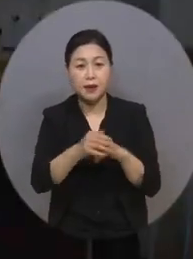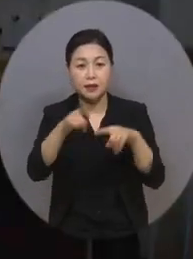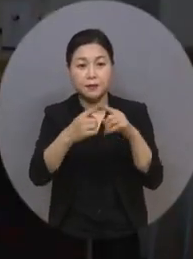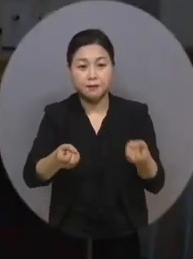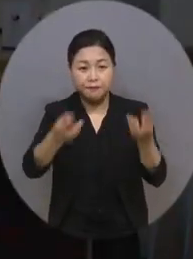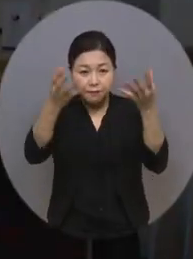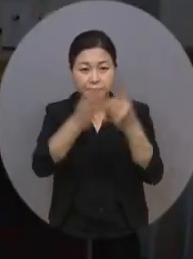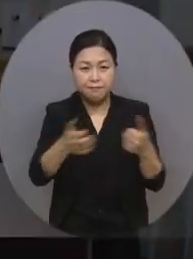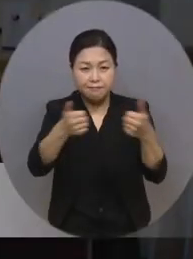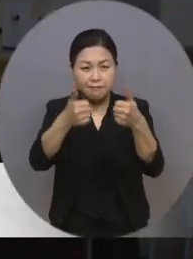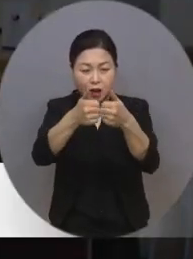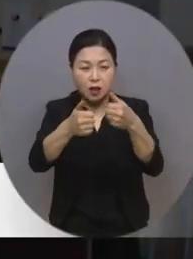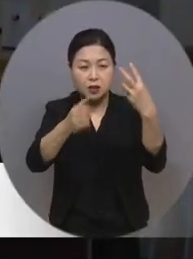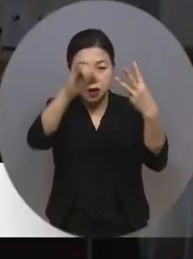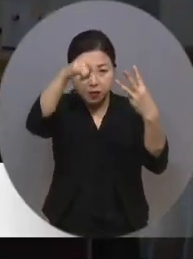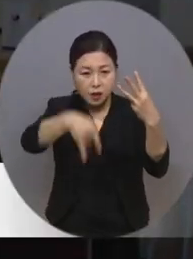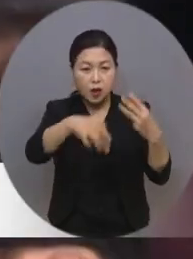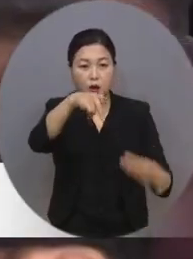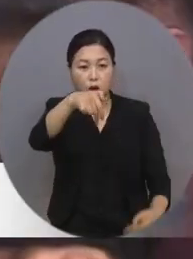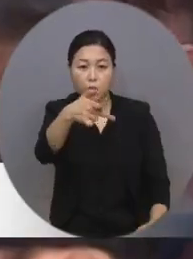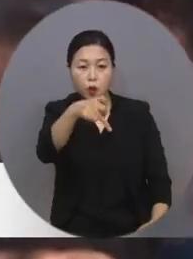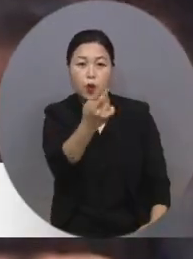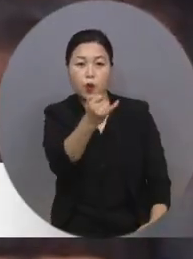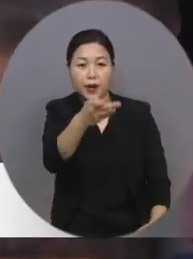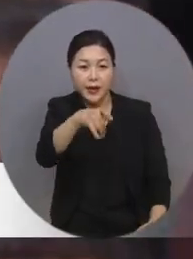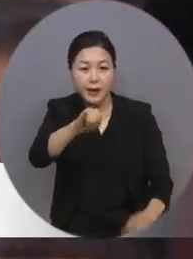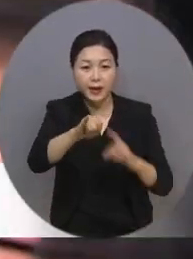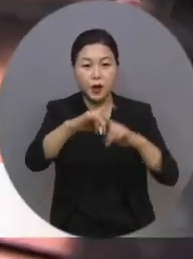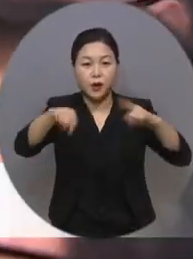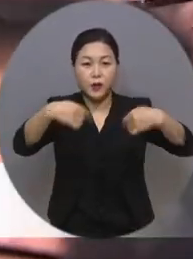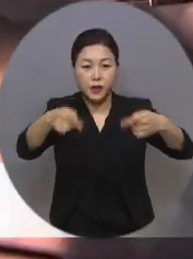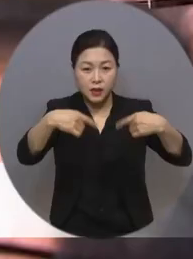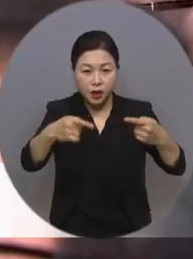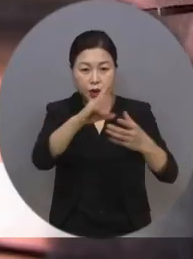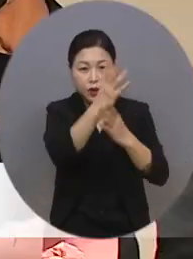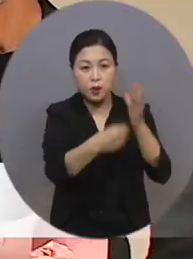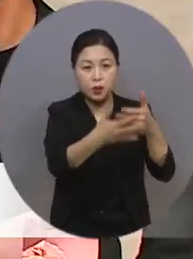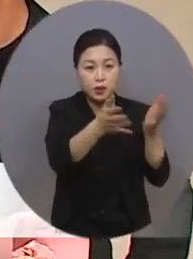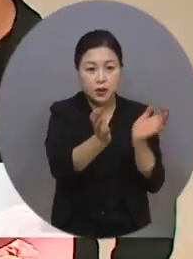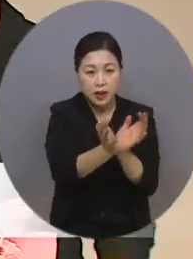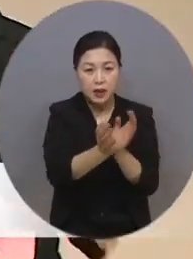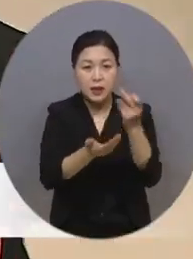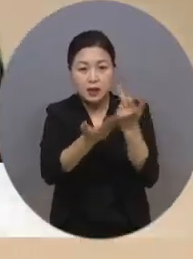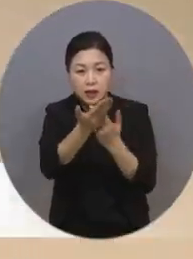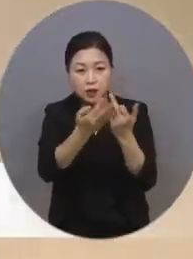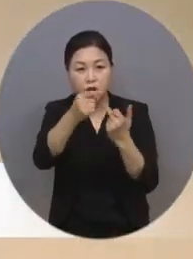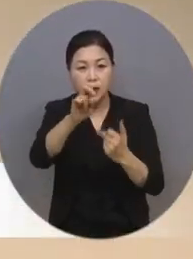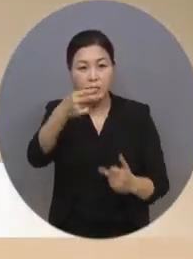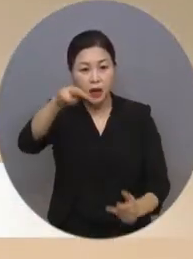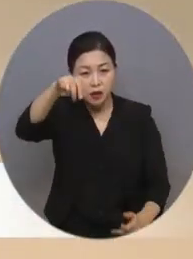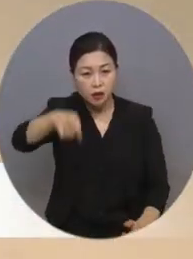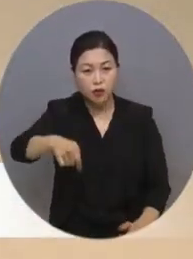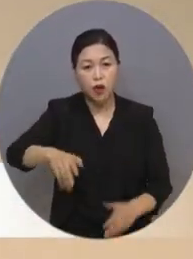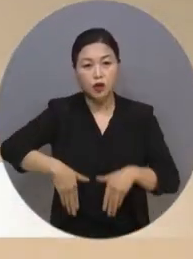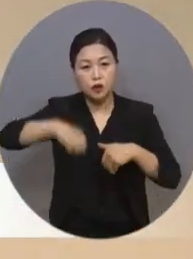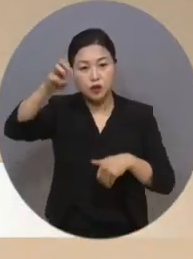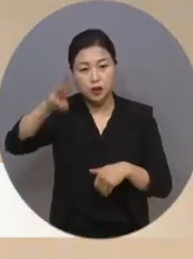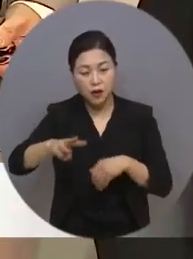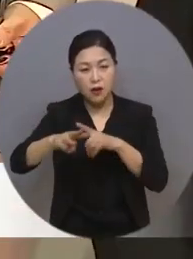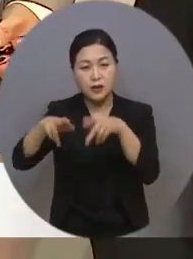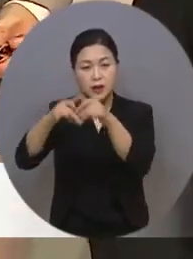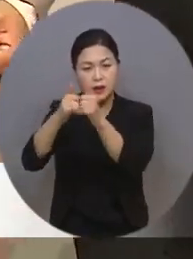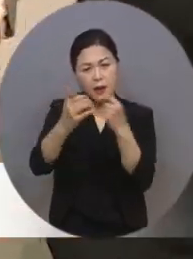정규리그 3위에 오른 코웨이 블루윌스 휠체어 농구단이 제주 삼다수와 춘천시 장애인체육회를 연이어 꺾으며 창단